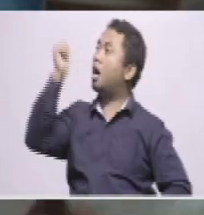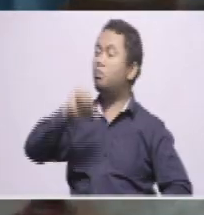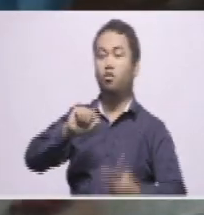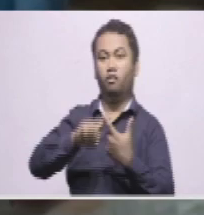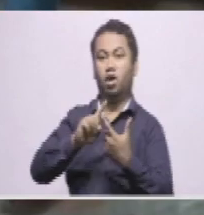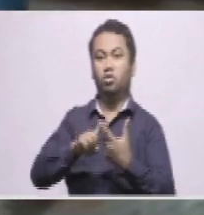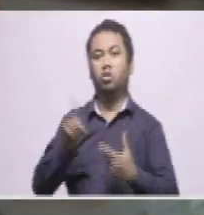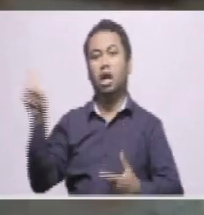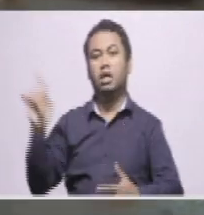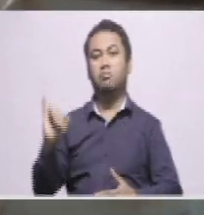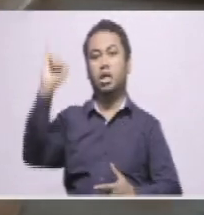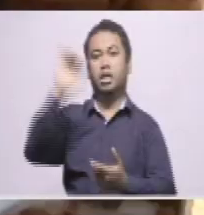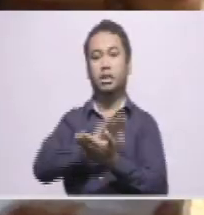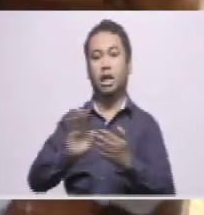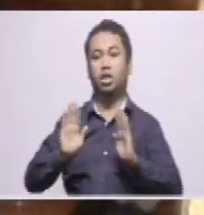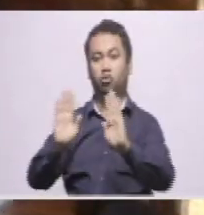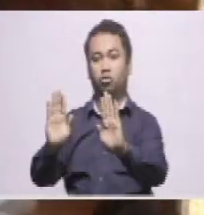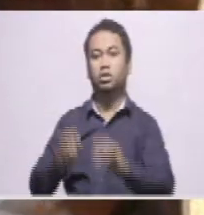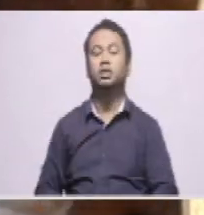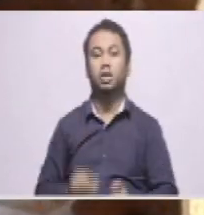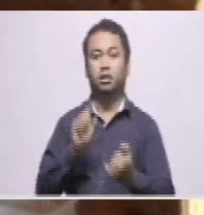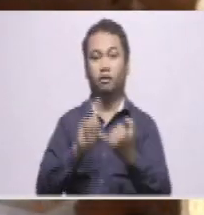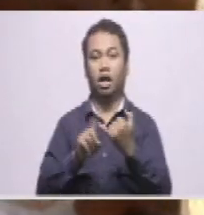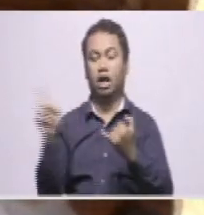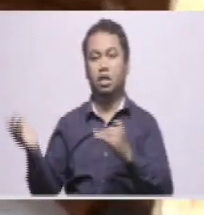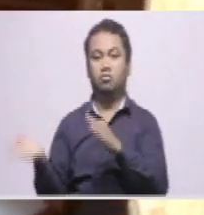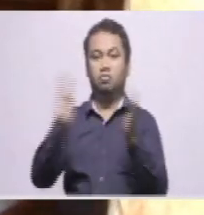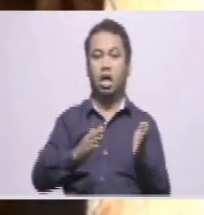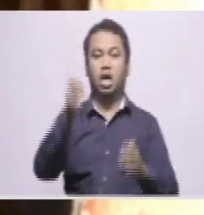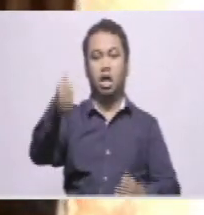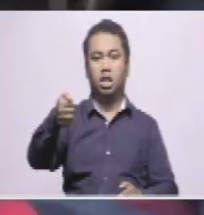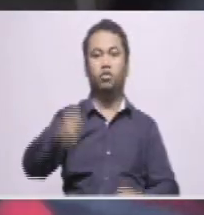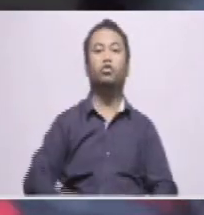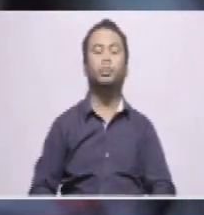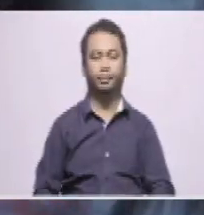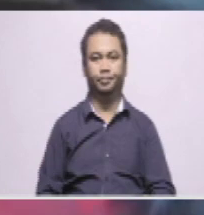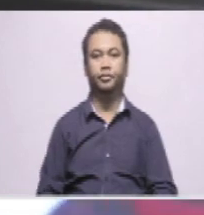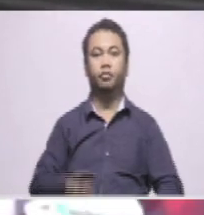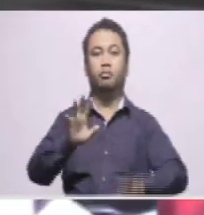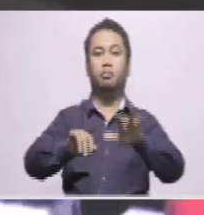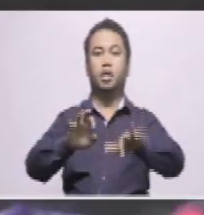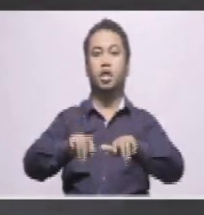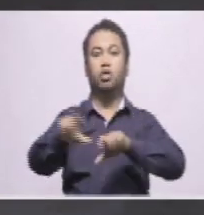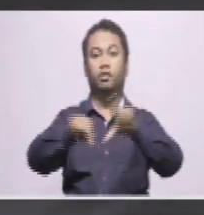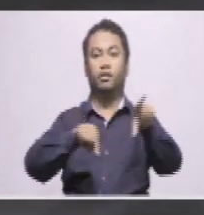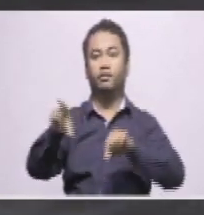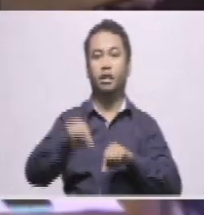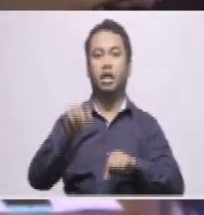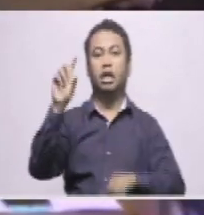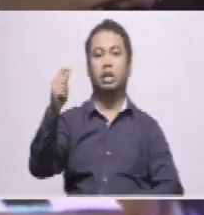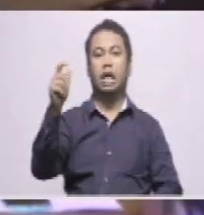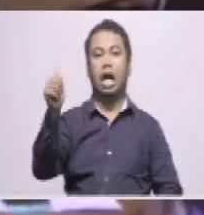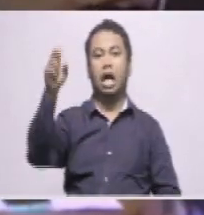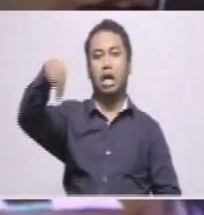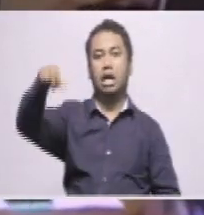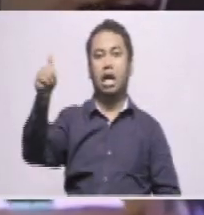tety Imerisetosika ary ny eto Mianarivo renivohitrin'ny faritra ho an'ny biro fandatsaham-bato Antanambaovaratra eto